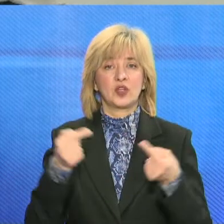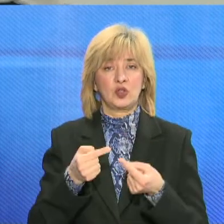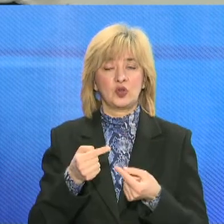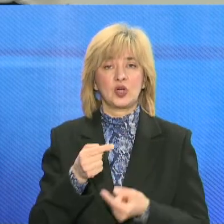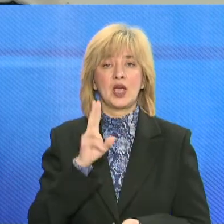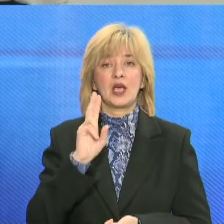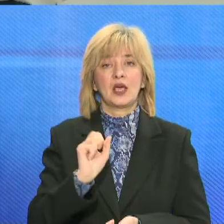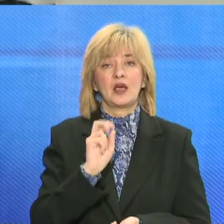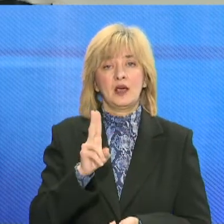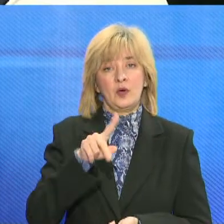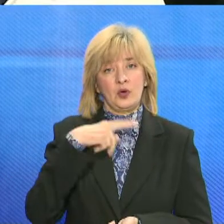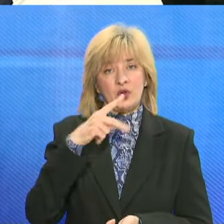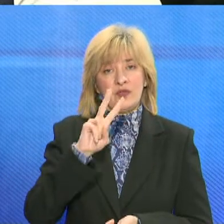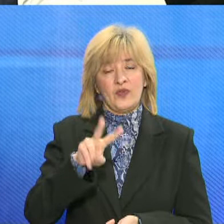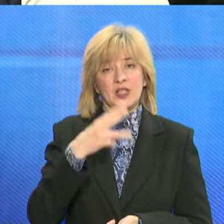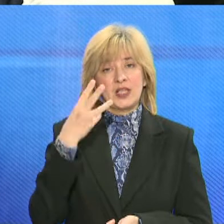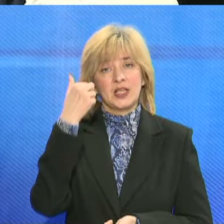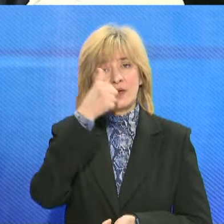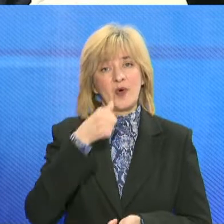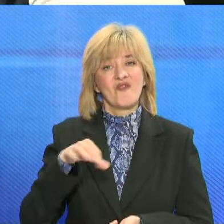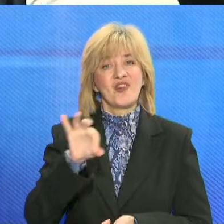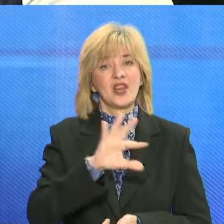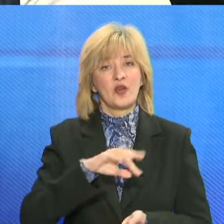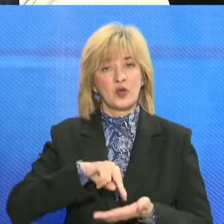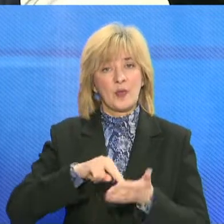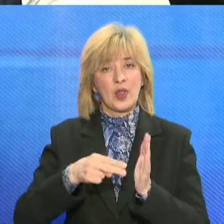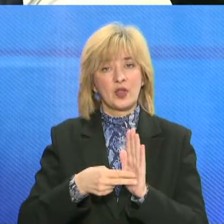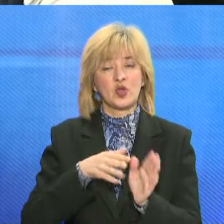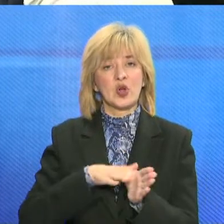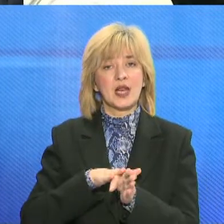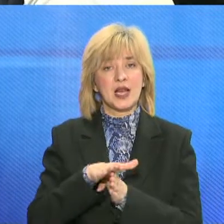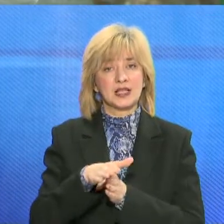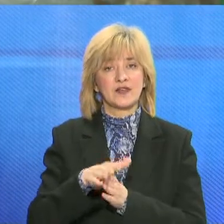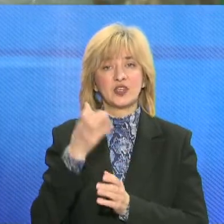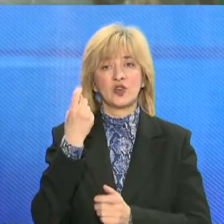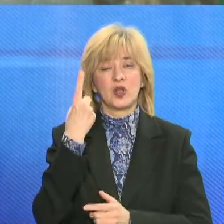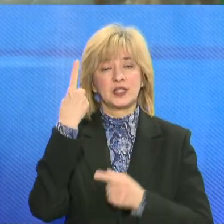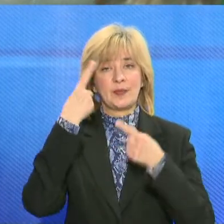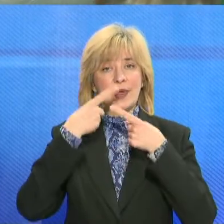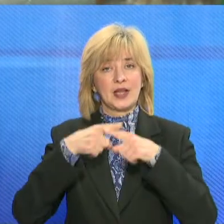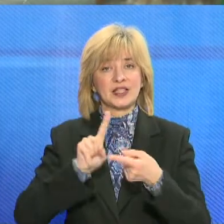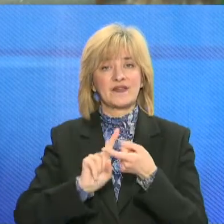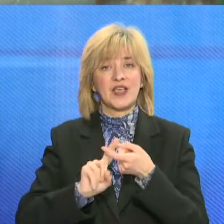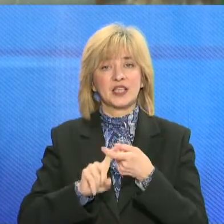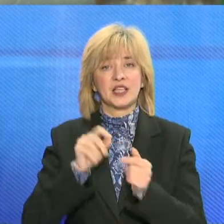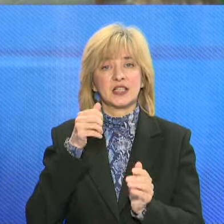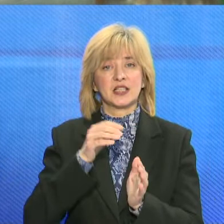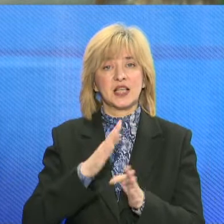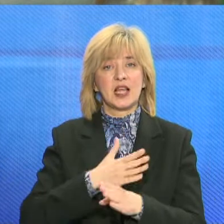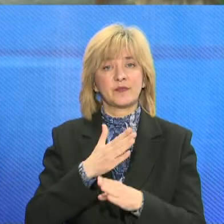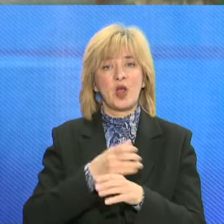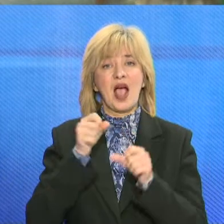Як прагучала, у 2023 годзе ў рэгіёне плануецца рэалізаваць яшчэ адзін ключавы праект, звязаны з